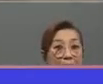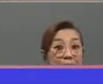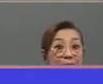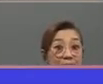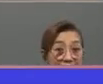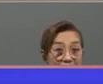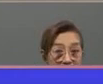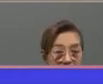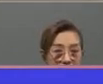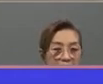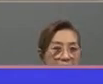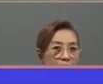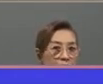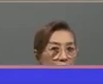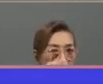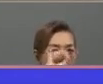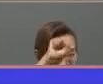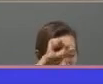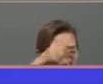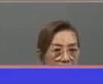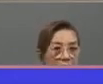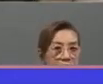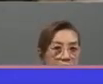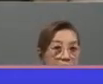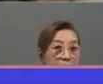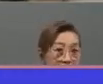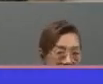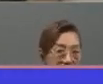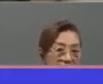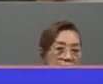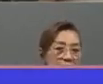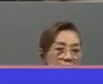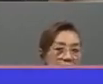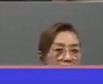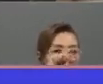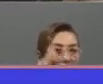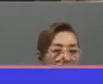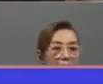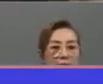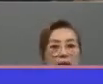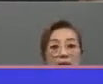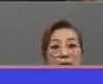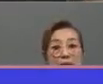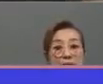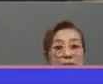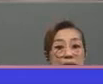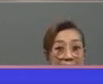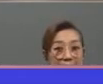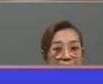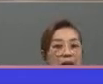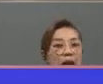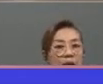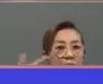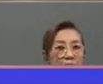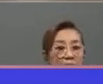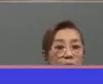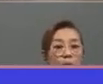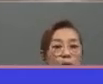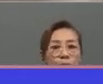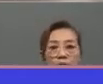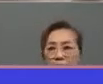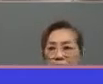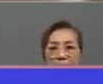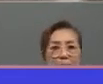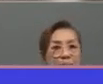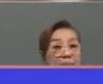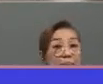ช่วยค่าครองชีพผู้รับเบี้ยหวัดบำนาญฉบับที่ 17ของปีนี้แหละปี 67นะครับซึ่งประกาศในราชกิจจานุเบกษาไปแล้วเมื่อวัน